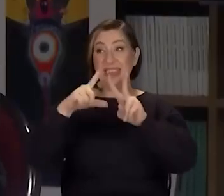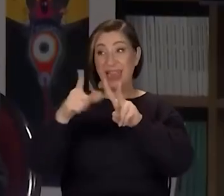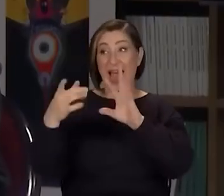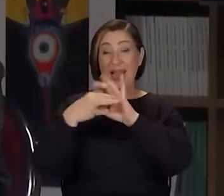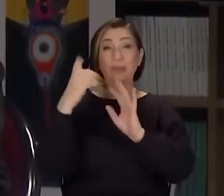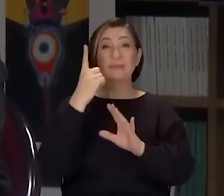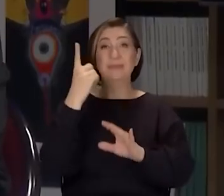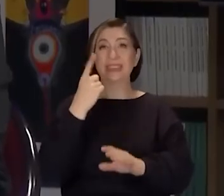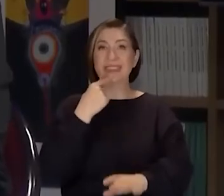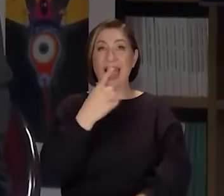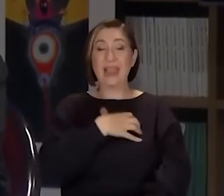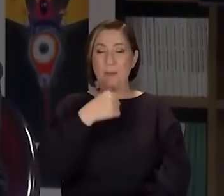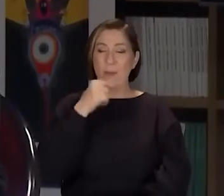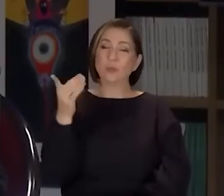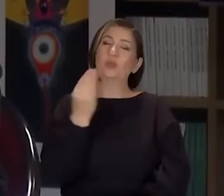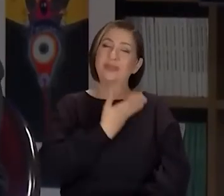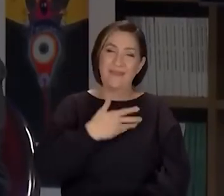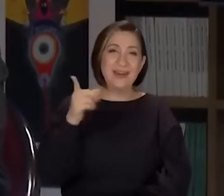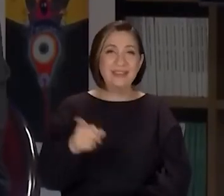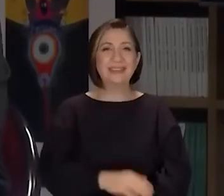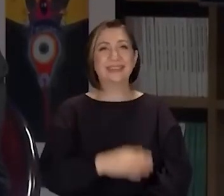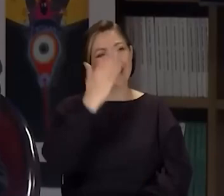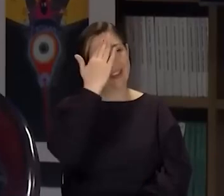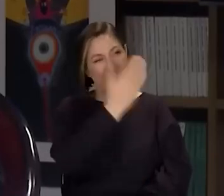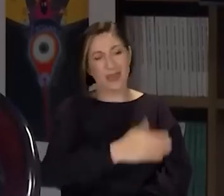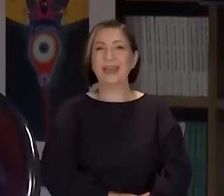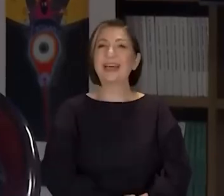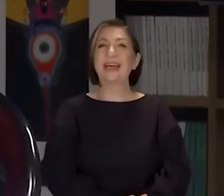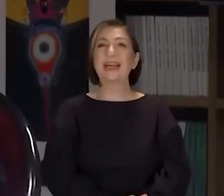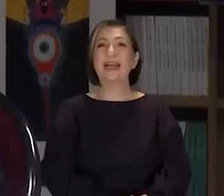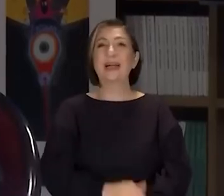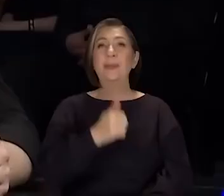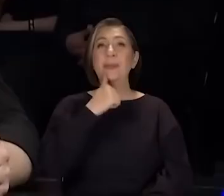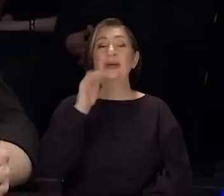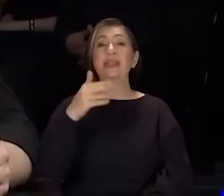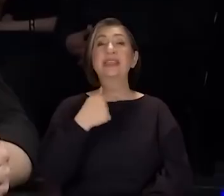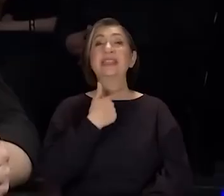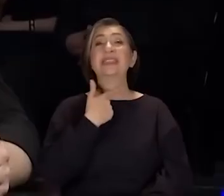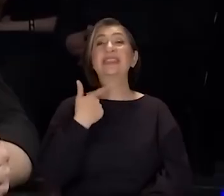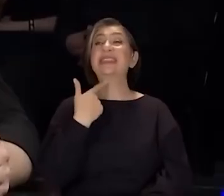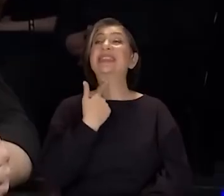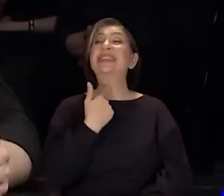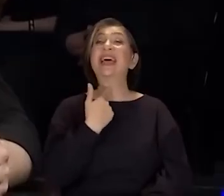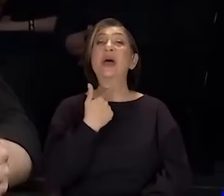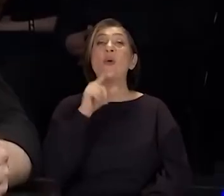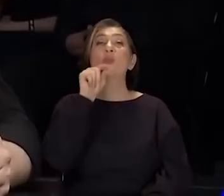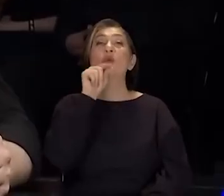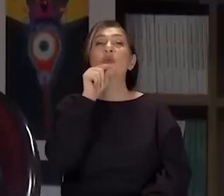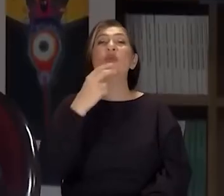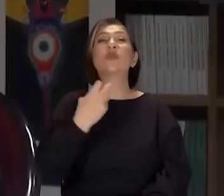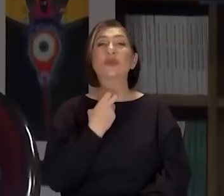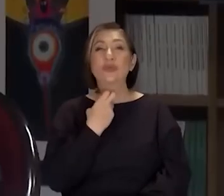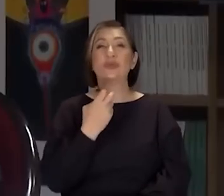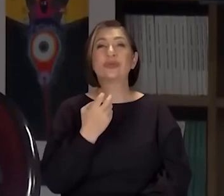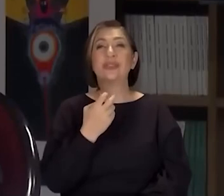var. Çok sever annem babam. Eyvallah. Selamlar. Erkek kardeşimi. Babam şey der, gırtlağına bülbül oturmuşlar. Can'dan